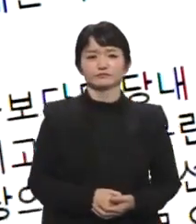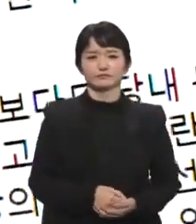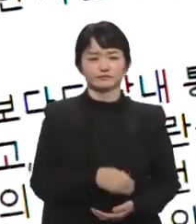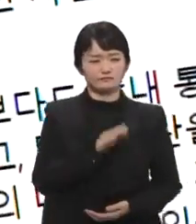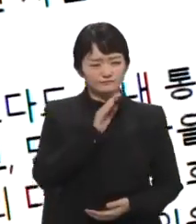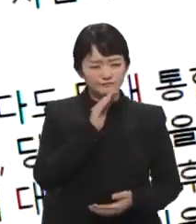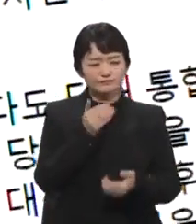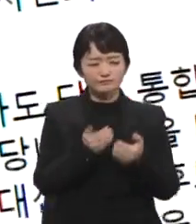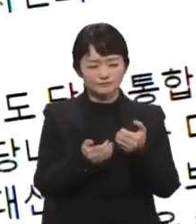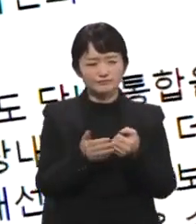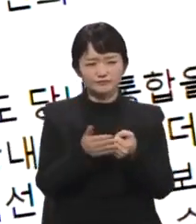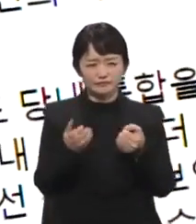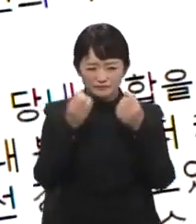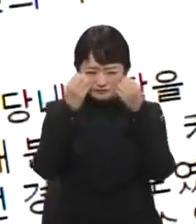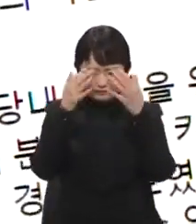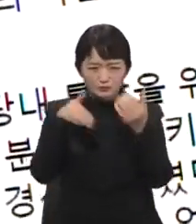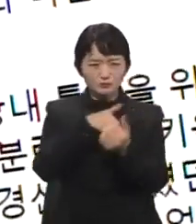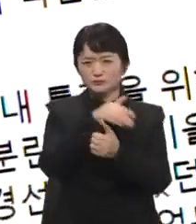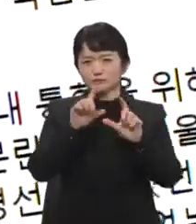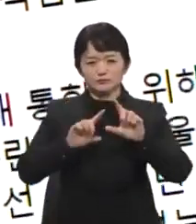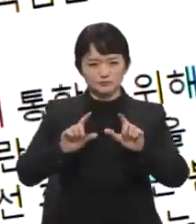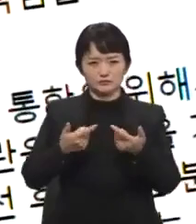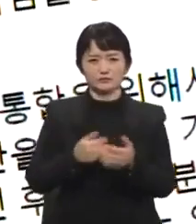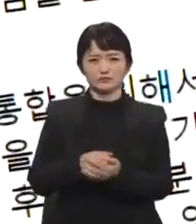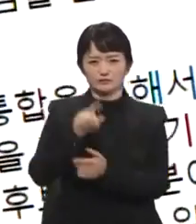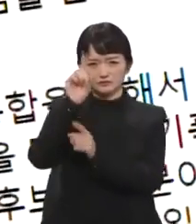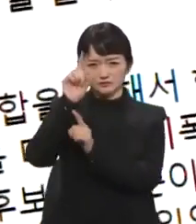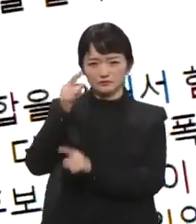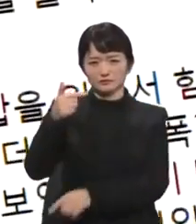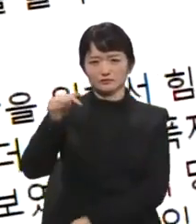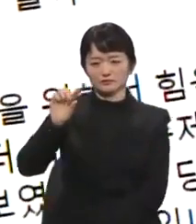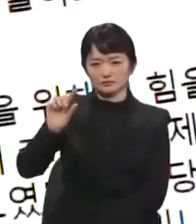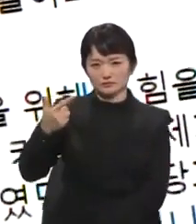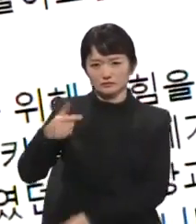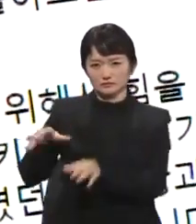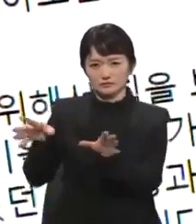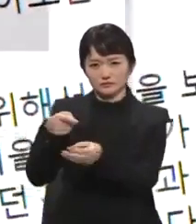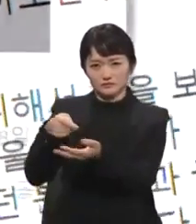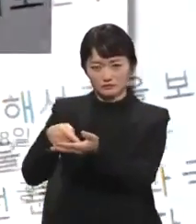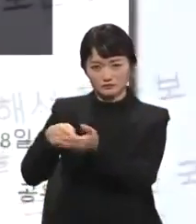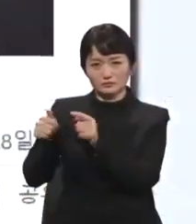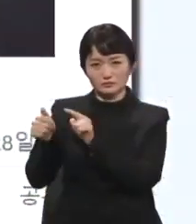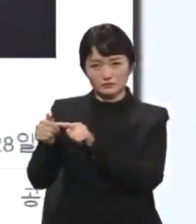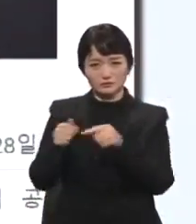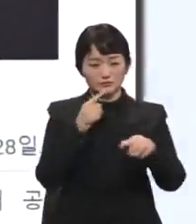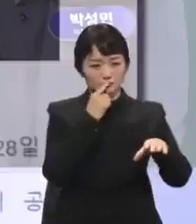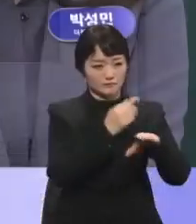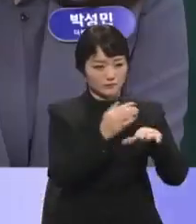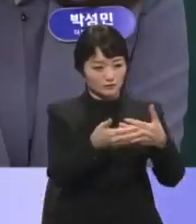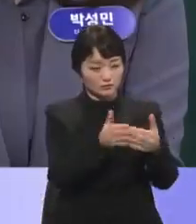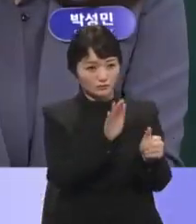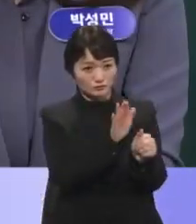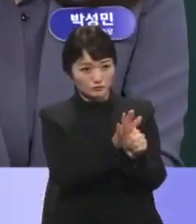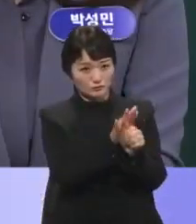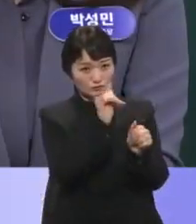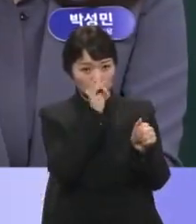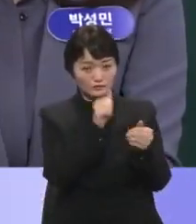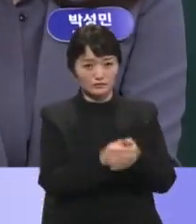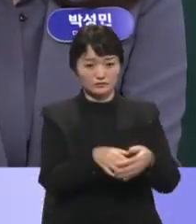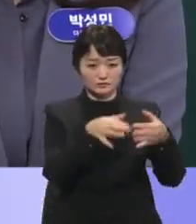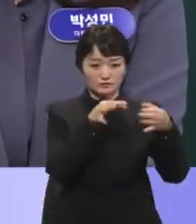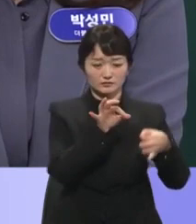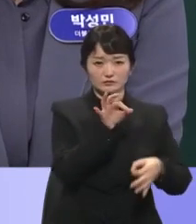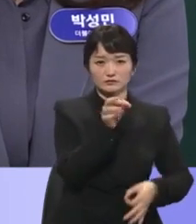갈등이었다 여러 면에서 인학 연전 총리도 그동안 당해 기여해 오신게 있고 뭐 김영진 그 정무